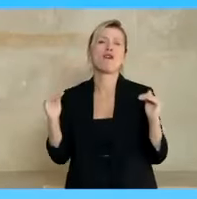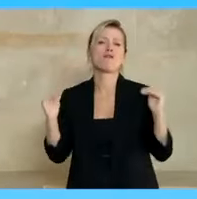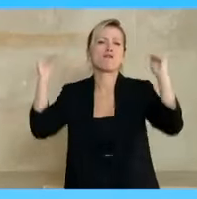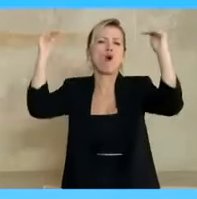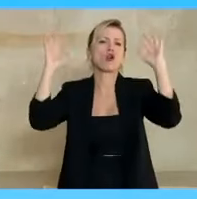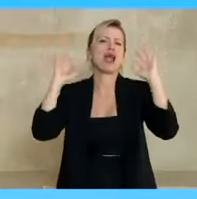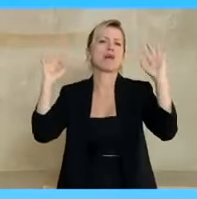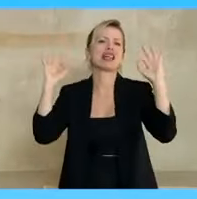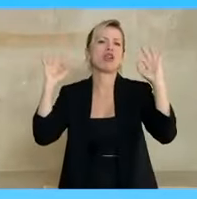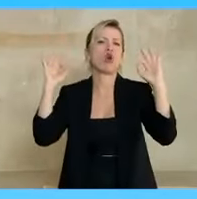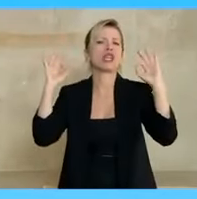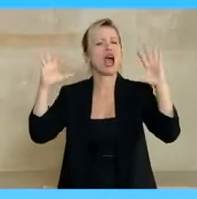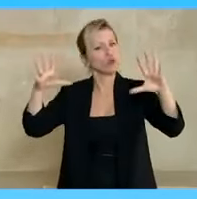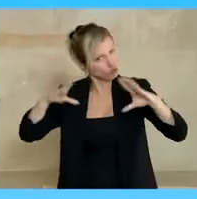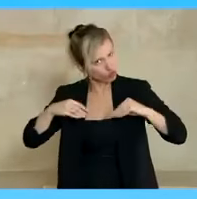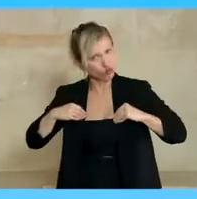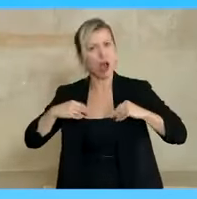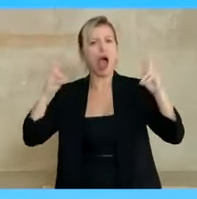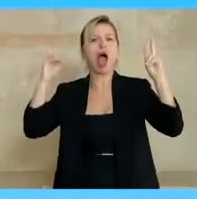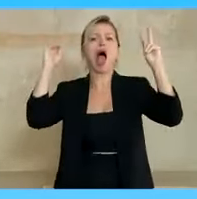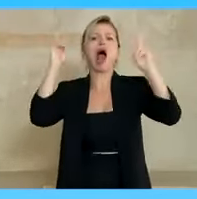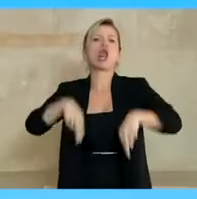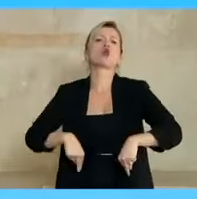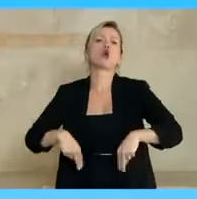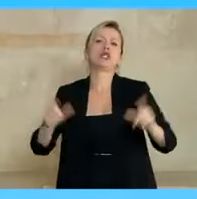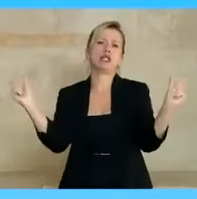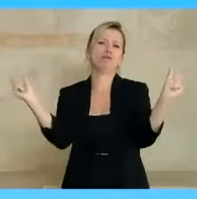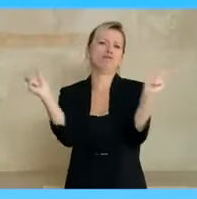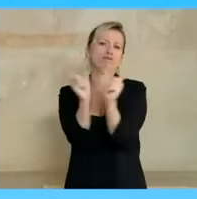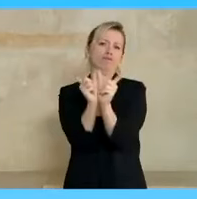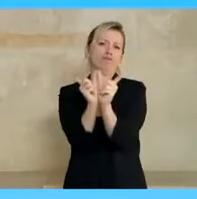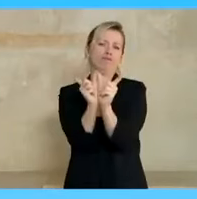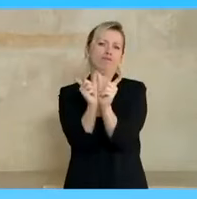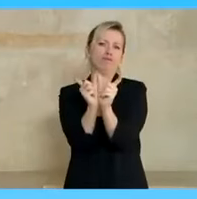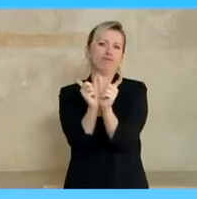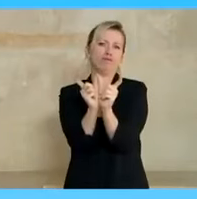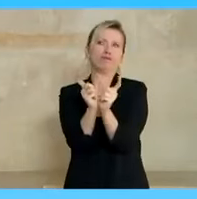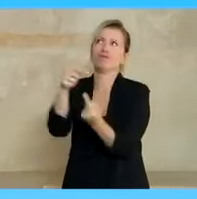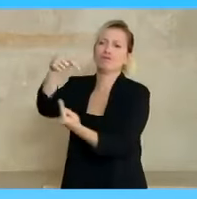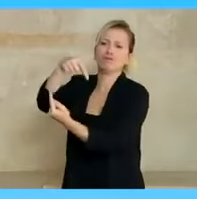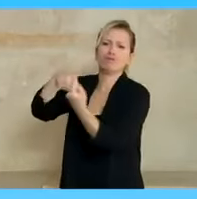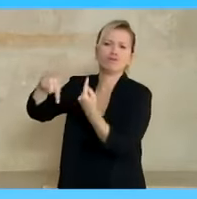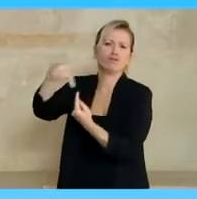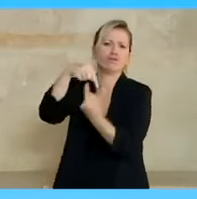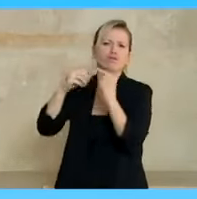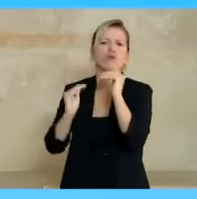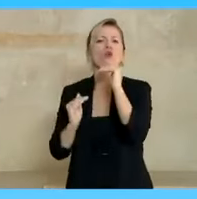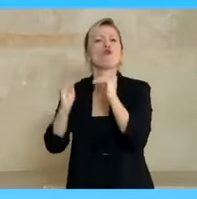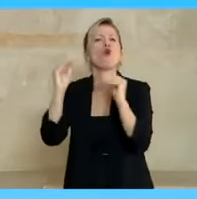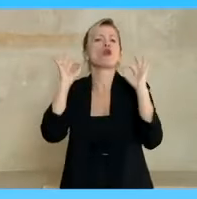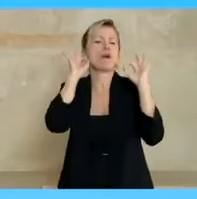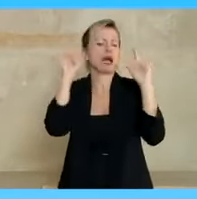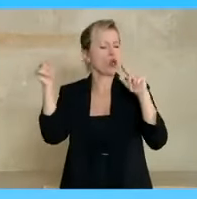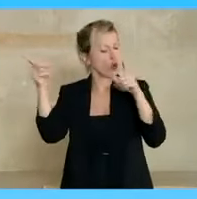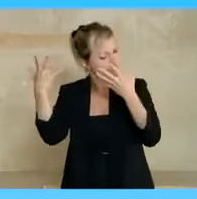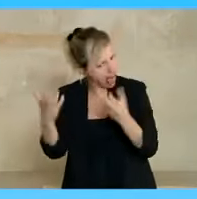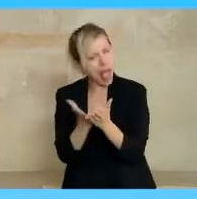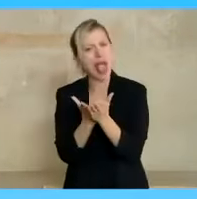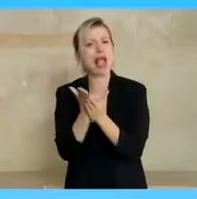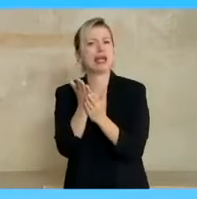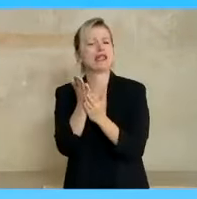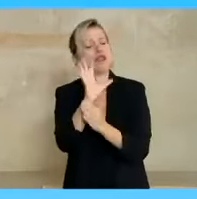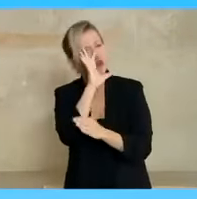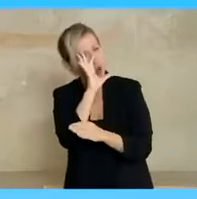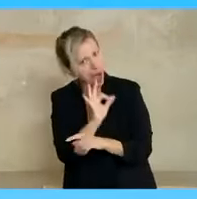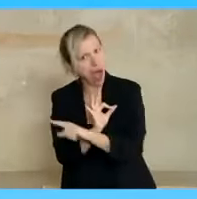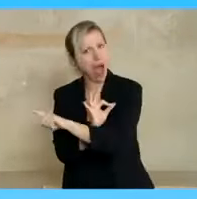έργα όμνες και στο εσωτερικό και στο εξωτερικό. Έχετε δίκιο ότι αυτή τη στιγμή αυτό το οποίο εντοπίζεται με αλφαγιώτα και